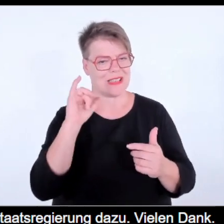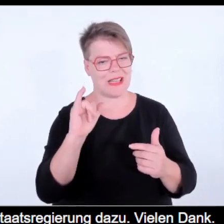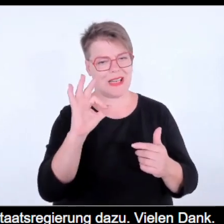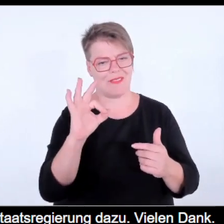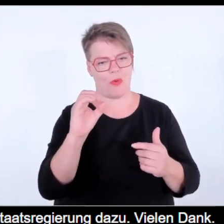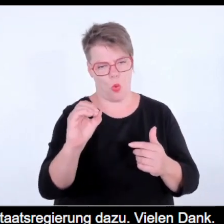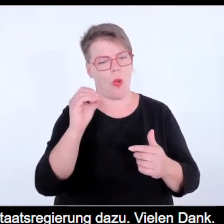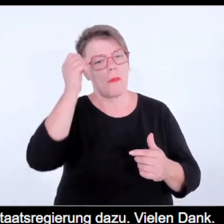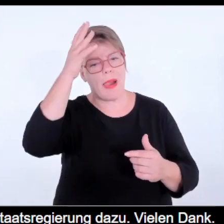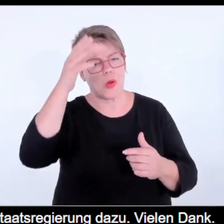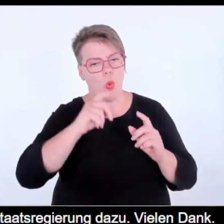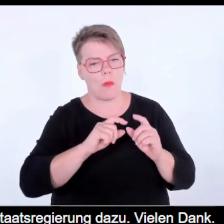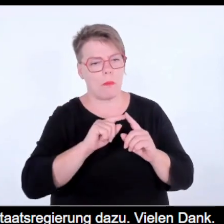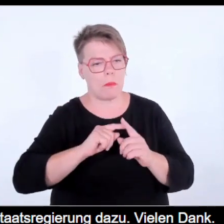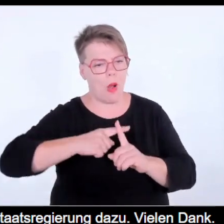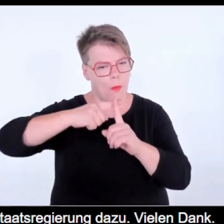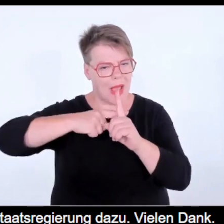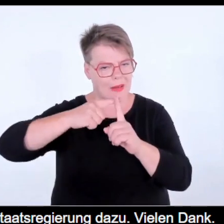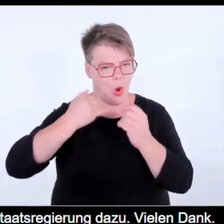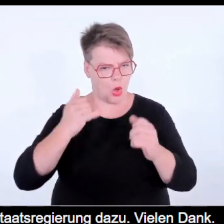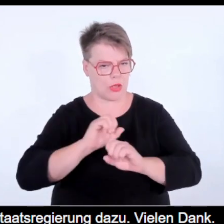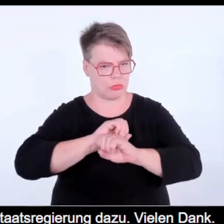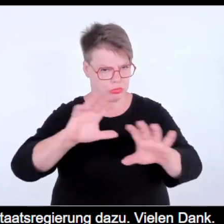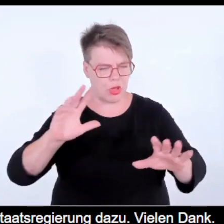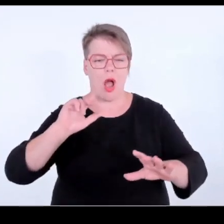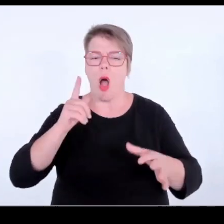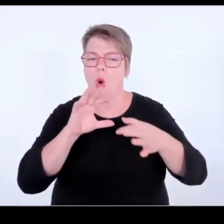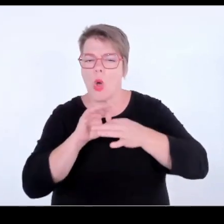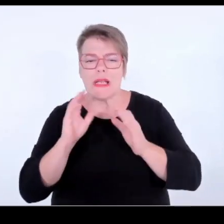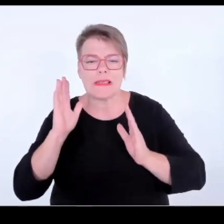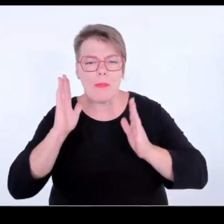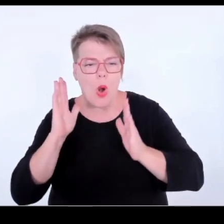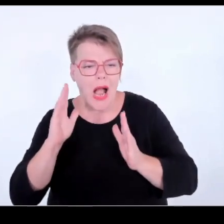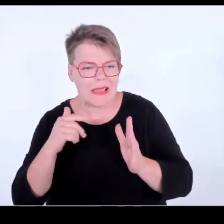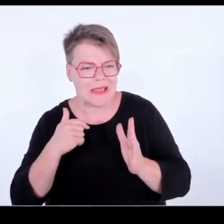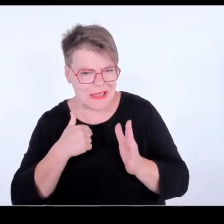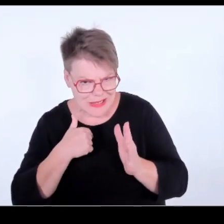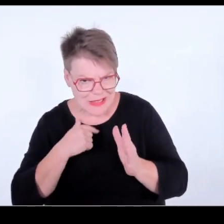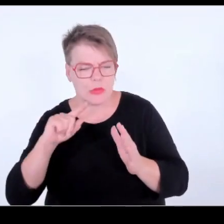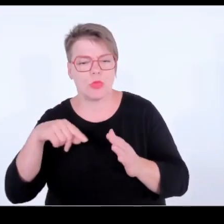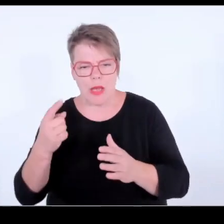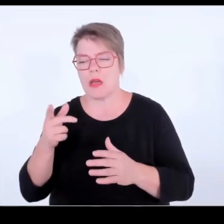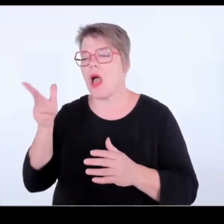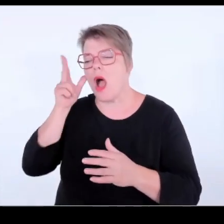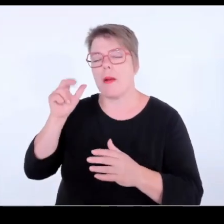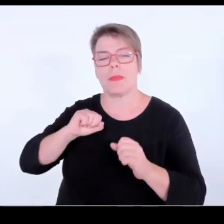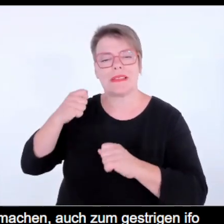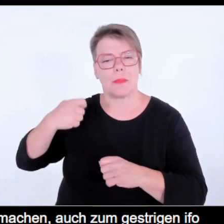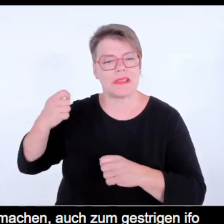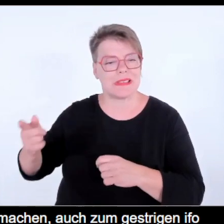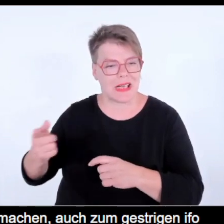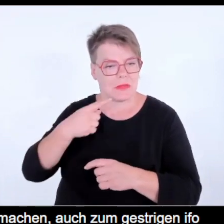die damalige Bundesregierung, auch als die heutige Bundesregierung, hatten schnelle Koalitionsverhandlungen, sachorientierte und haben